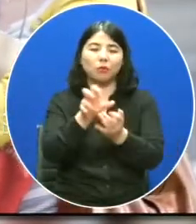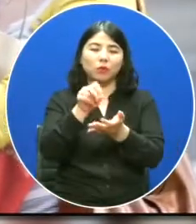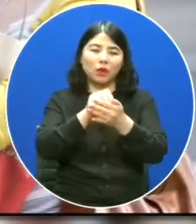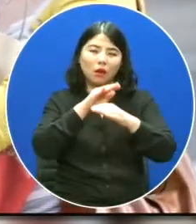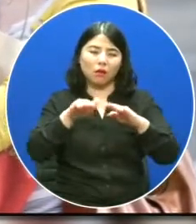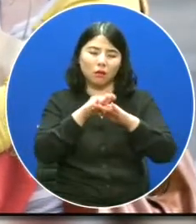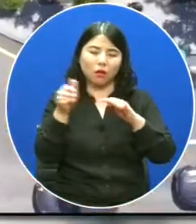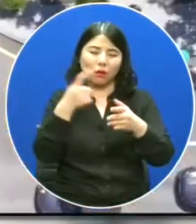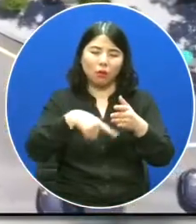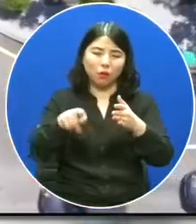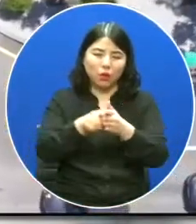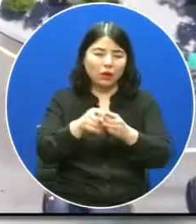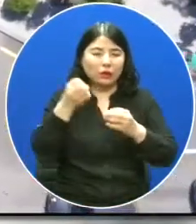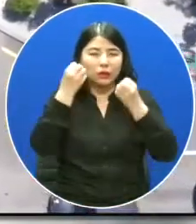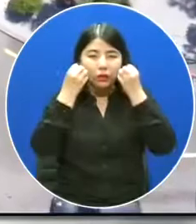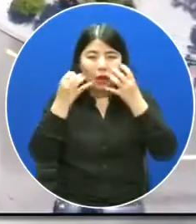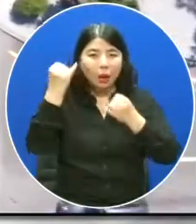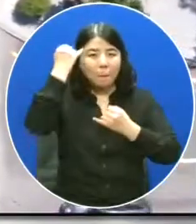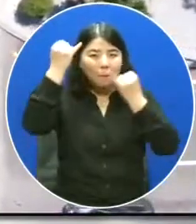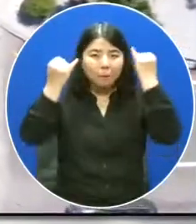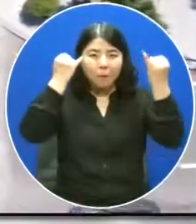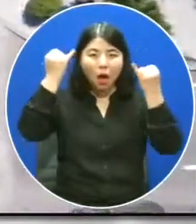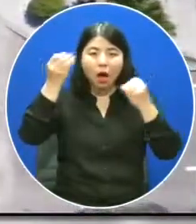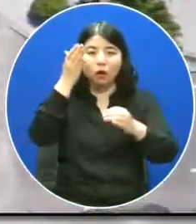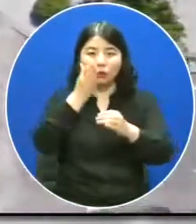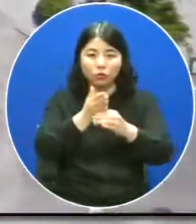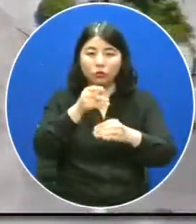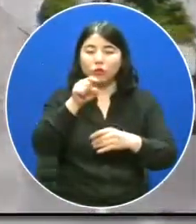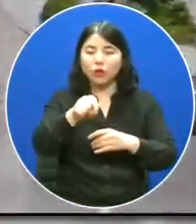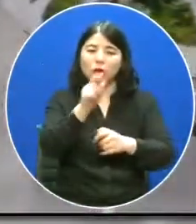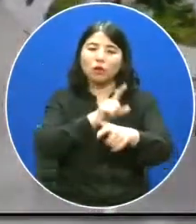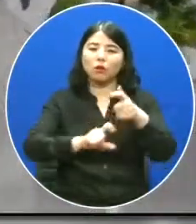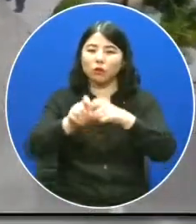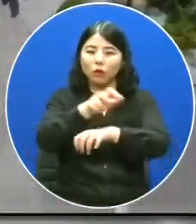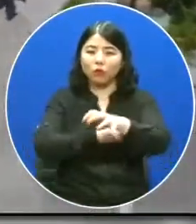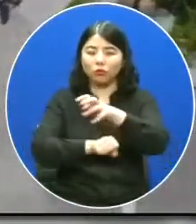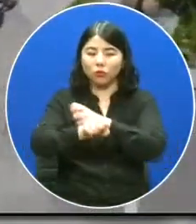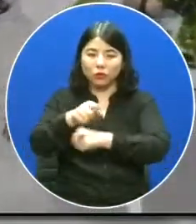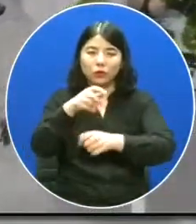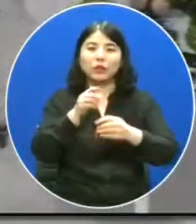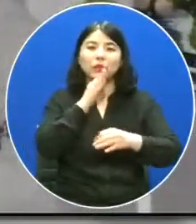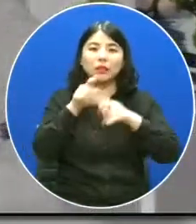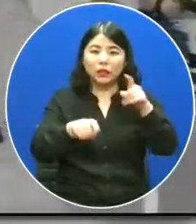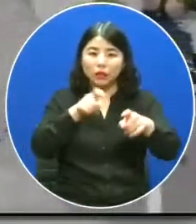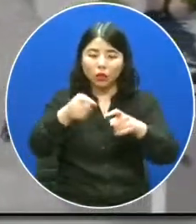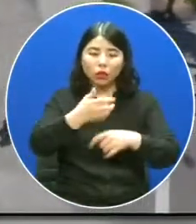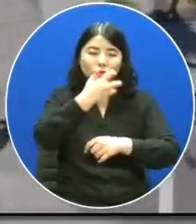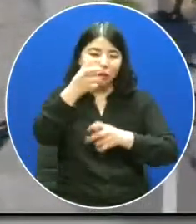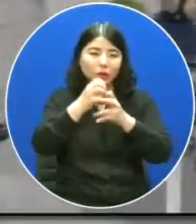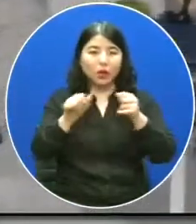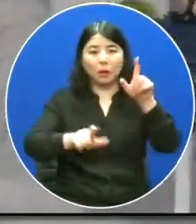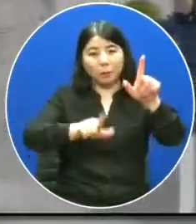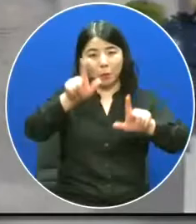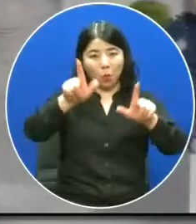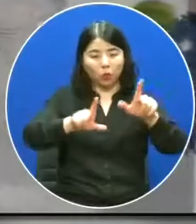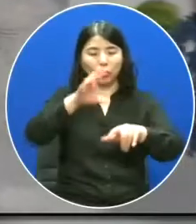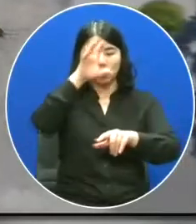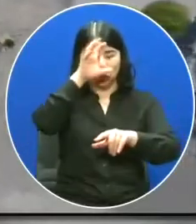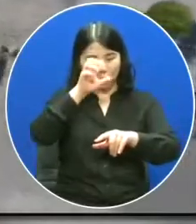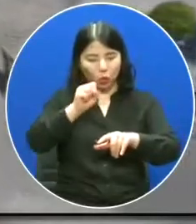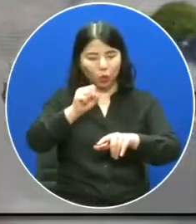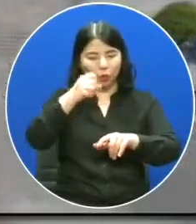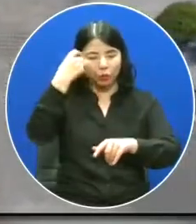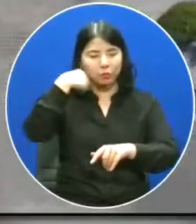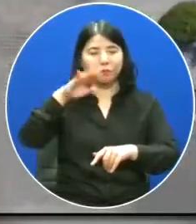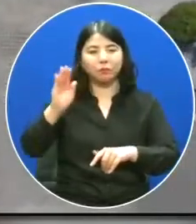위해 밀도 있고 신선한 아이디어들이 증가하면서 그것을 적극적으로 실천하고 꿈꾸는 사람들의 모습이 좋은